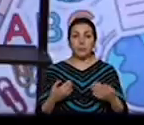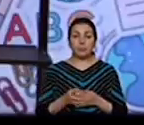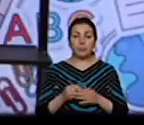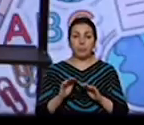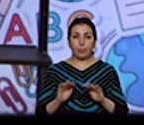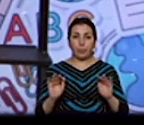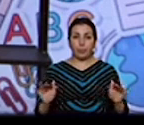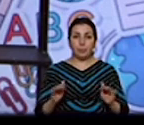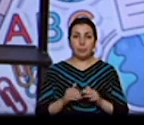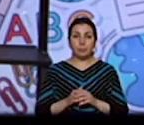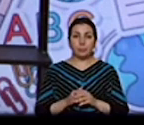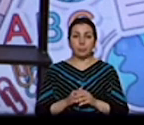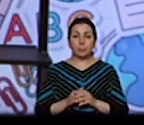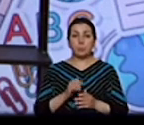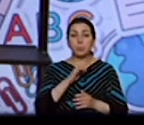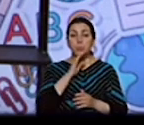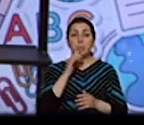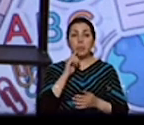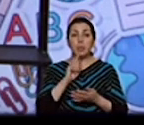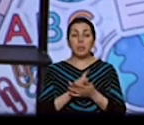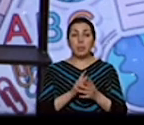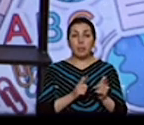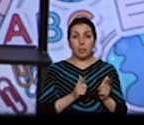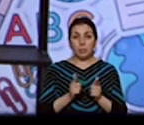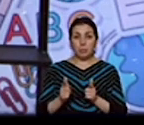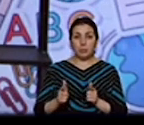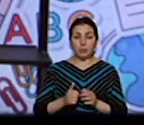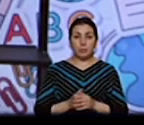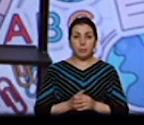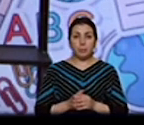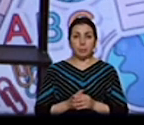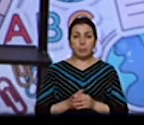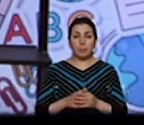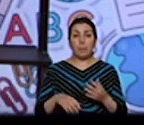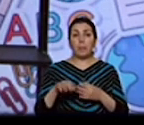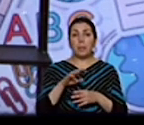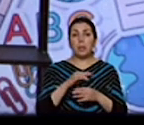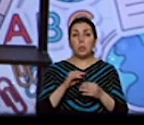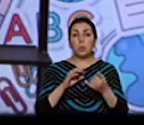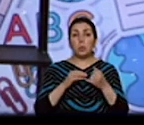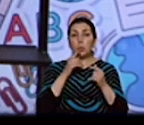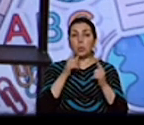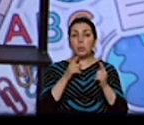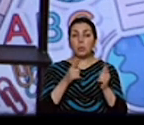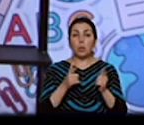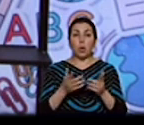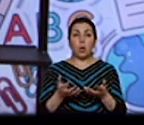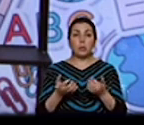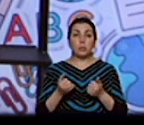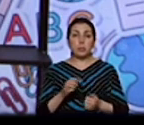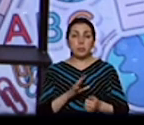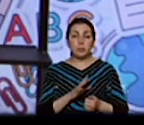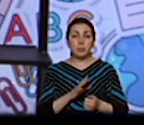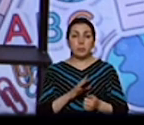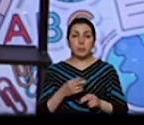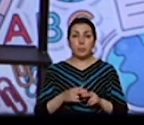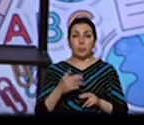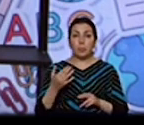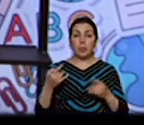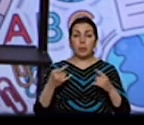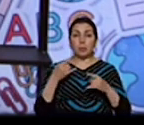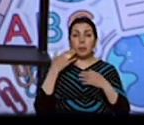Assalomu alaykum bolajonlar. Ona tili darsiga tayyormisiz? Barcha o'quv qurollaringizni hozirlab olgan